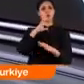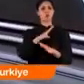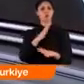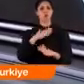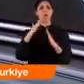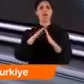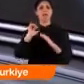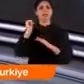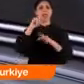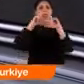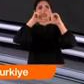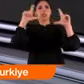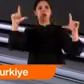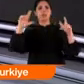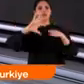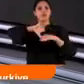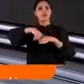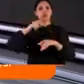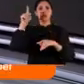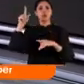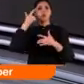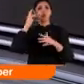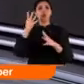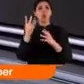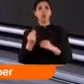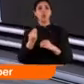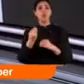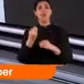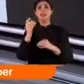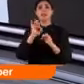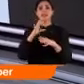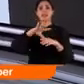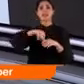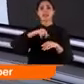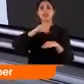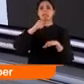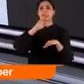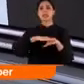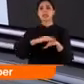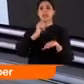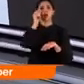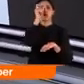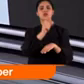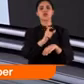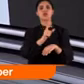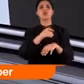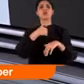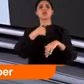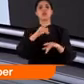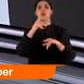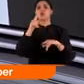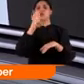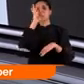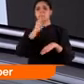değerli tablolar çalındı. Toplusoy'u asıl şaşırtansa yapılan hırsızlık değil, tabloları çalanın kimliği oldu. Hümeyra Nebilir ve kameraman Akif